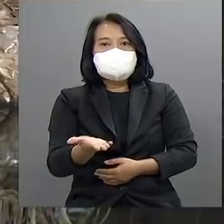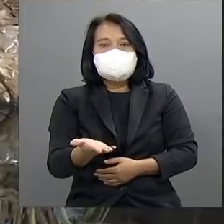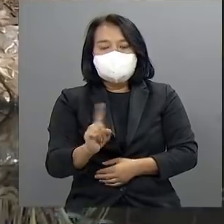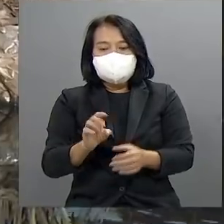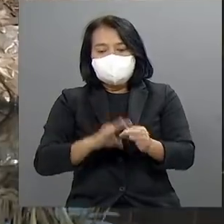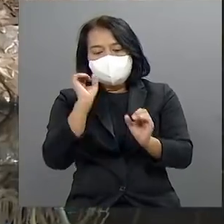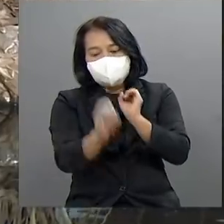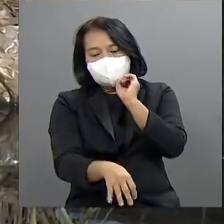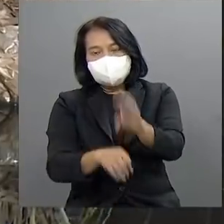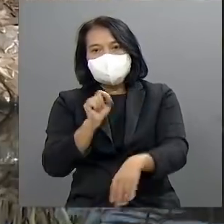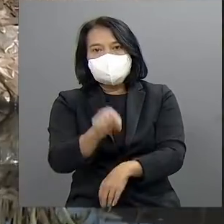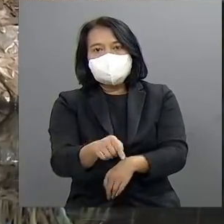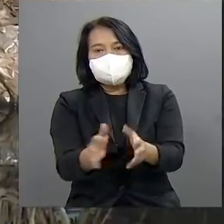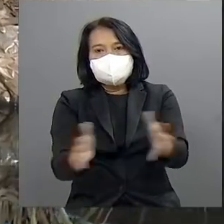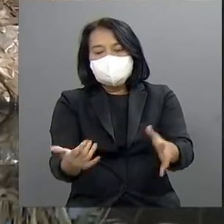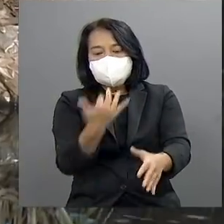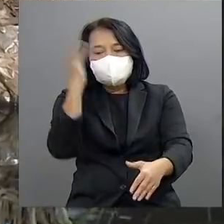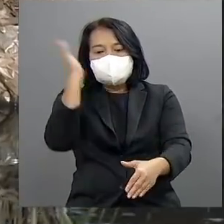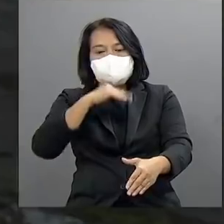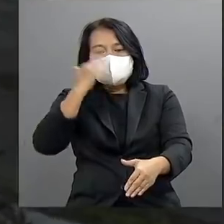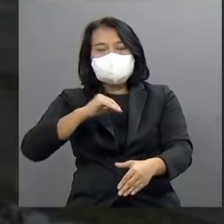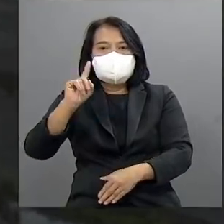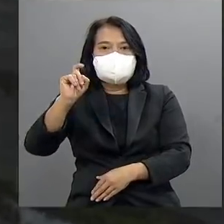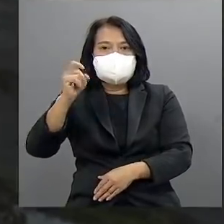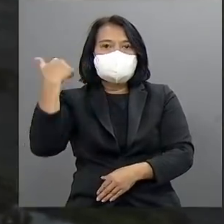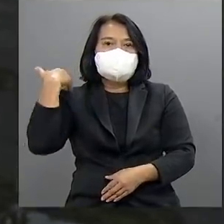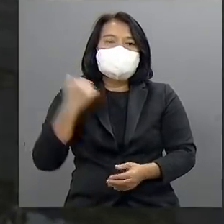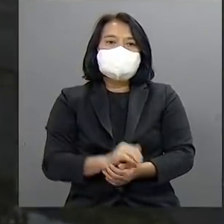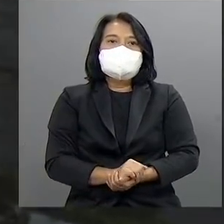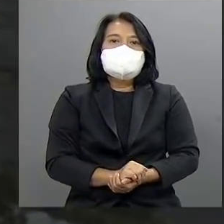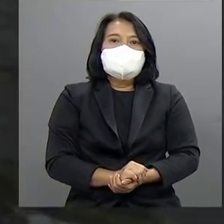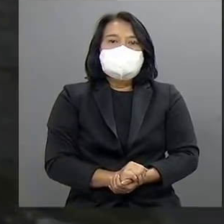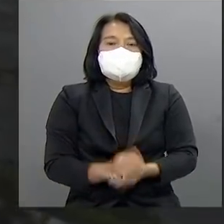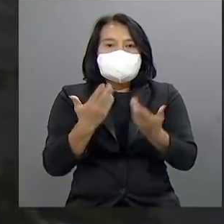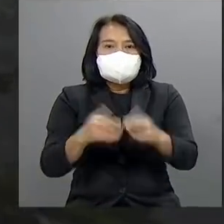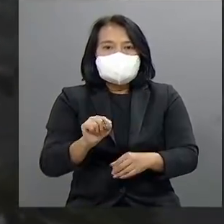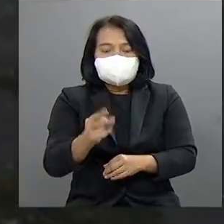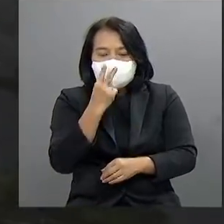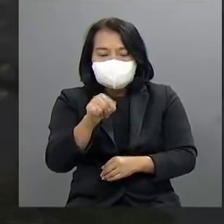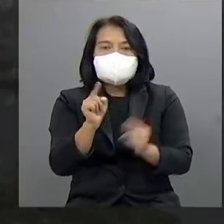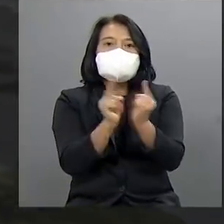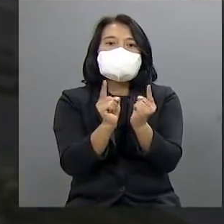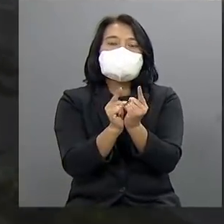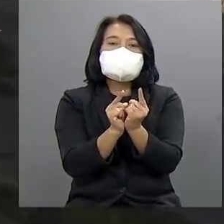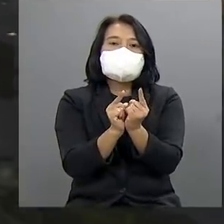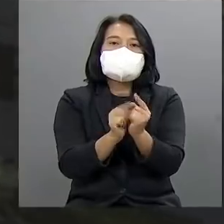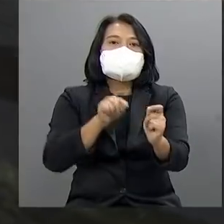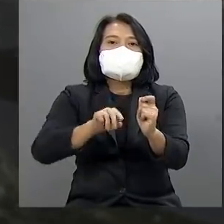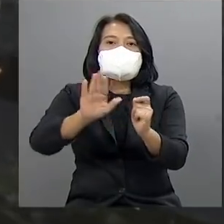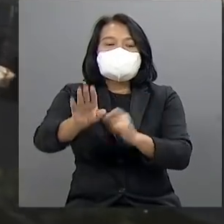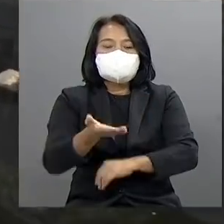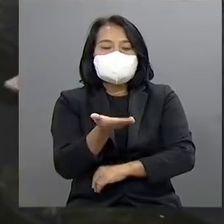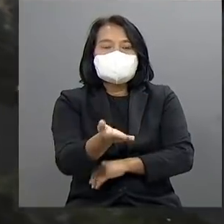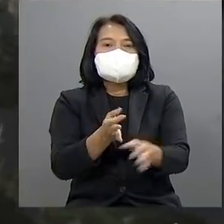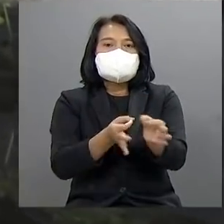ให้เกิดน้ำเน่าเสียและส่งกลิ่นเหม็นบริเวณนี้ค่ะซึ่งเร็วๆนี้นะคะก็จะลงพื้นที่ไปพบกับทางสำนักงานเขตเพื่อขอความชัดเจนในฐานะตัว